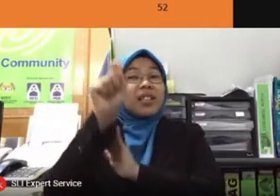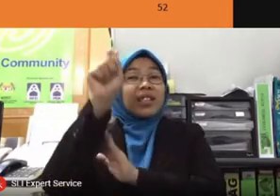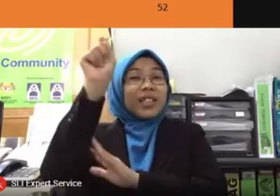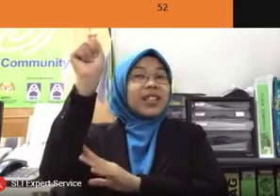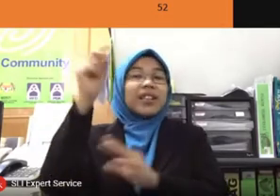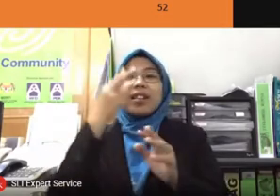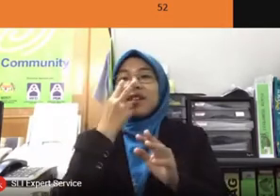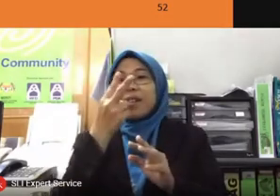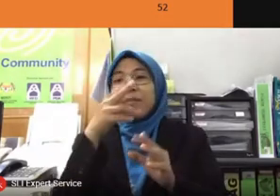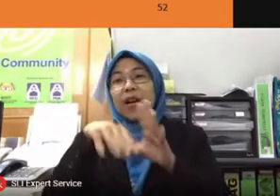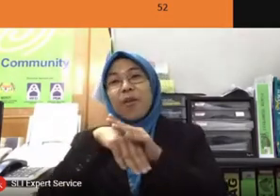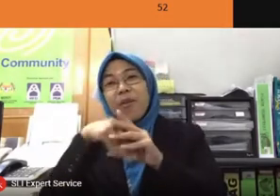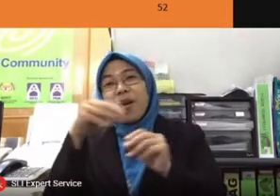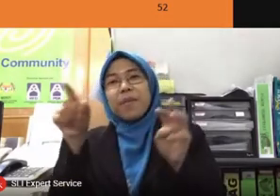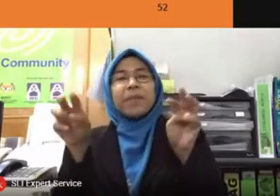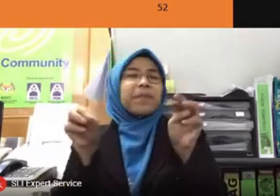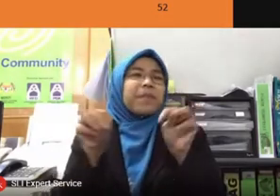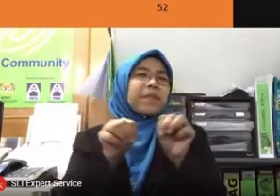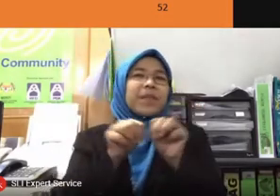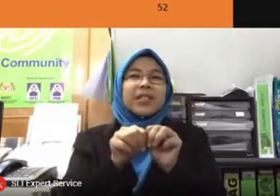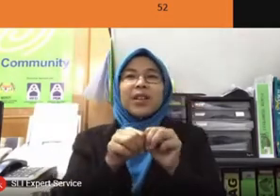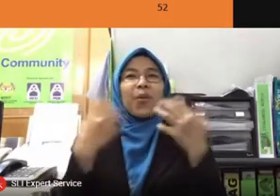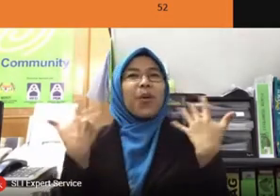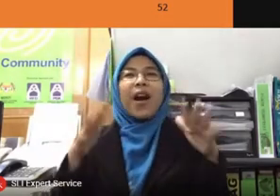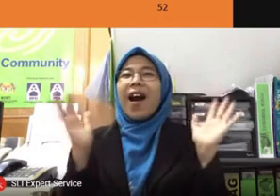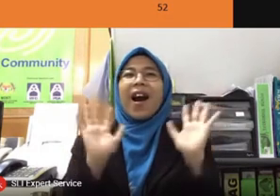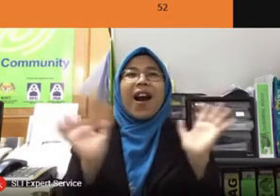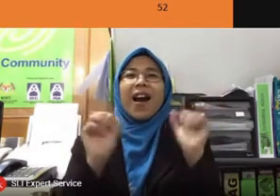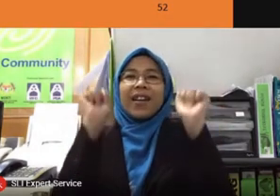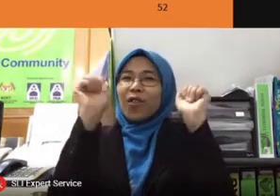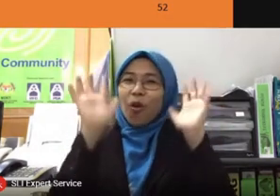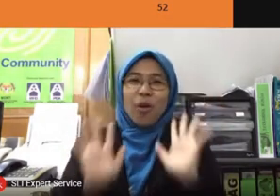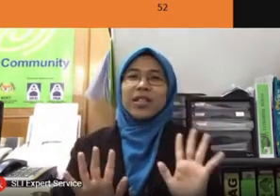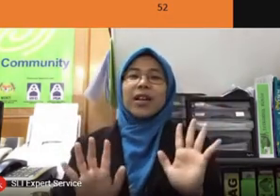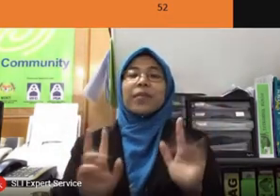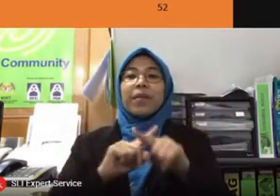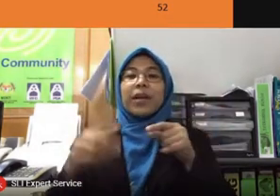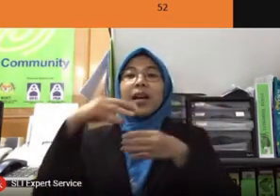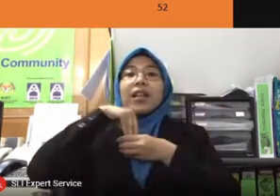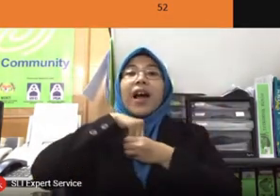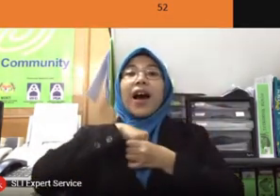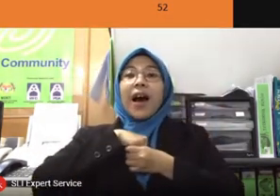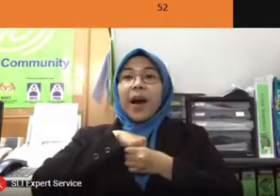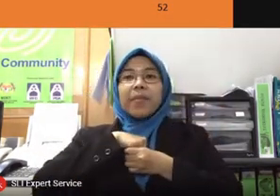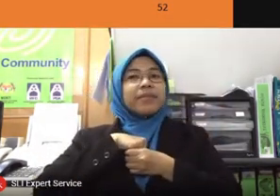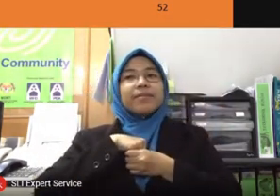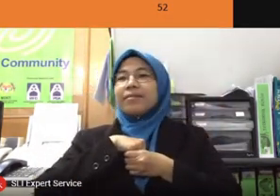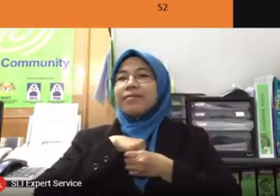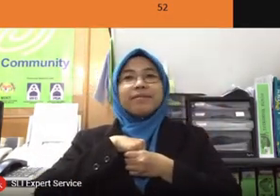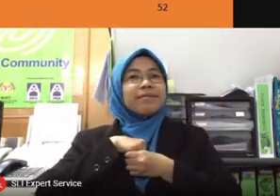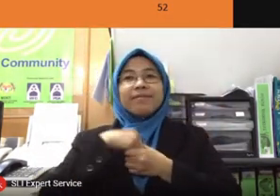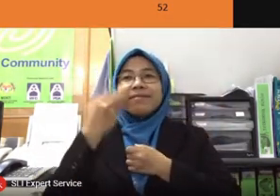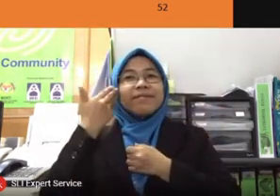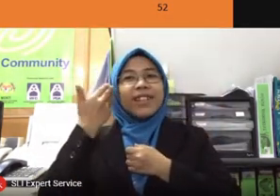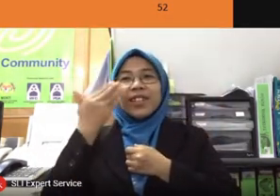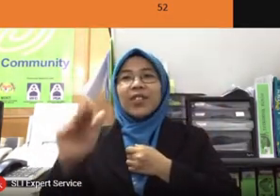luar kelihatannya macam, wow, awesome. Tetapi awesome. Dalamannya di dalam dia.